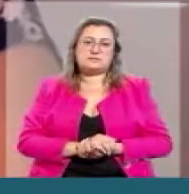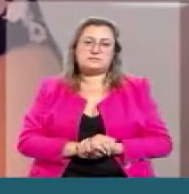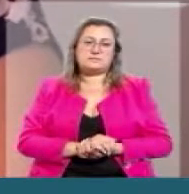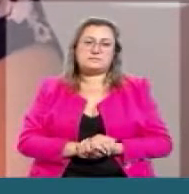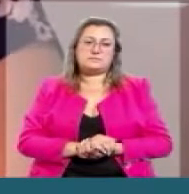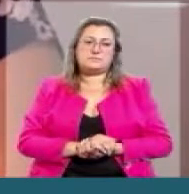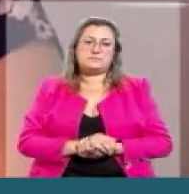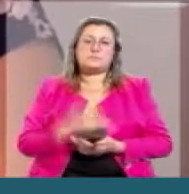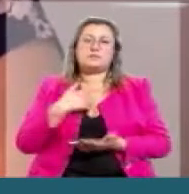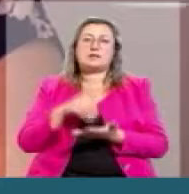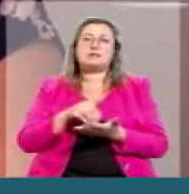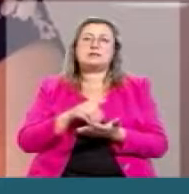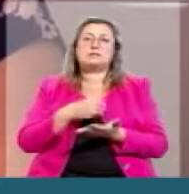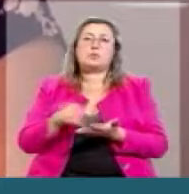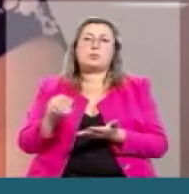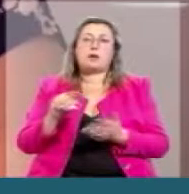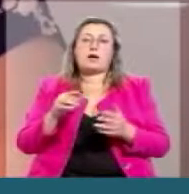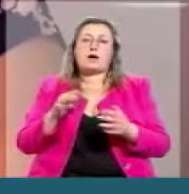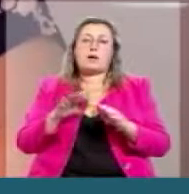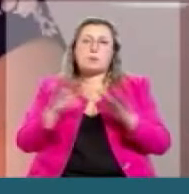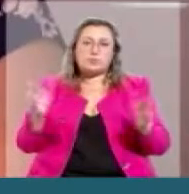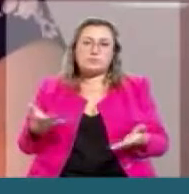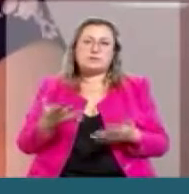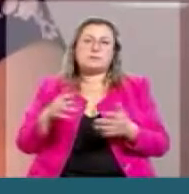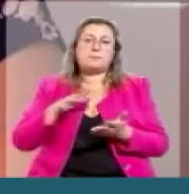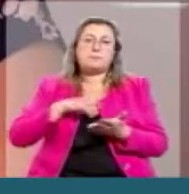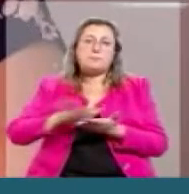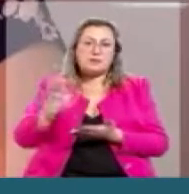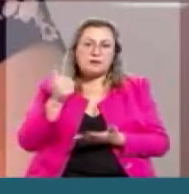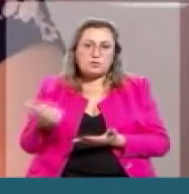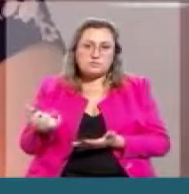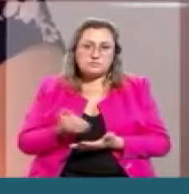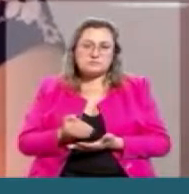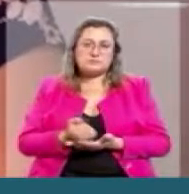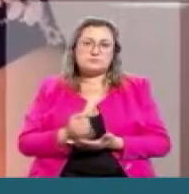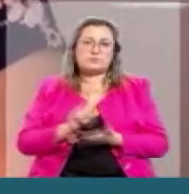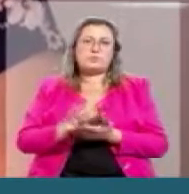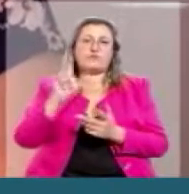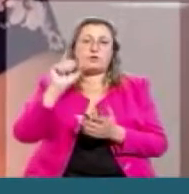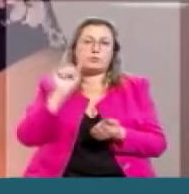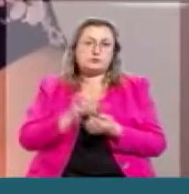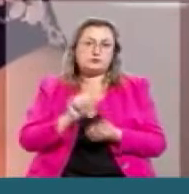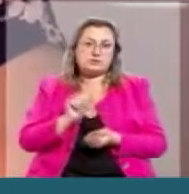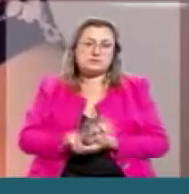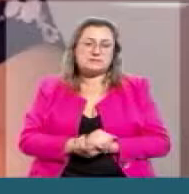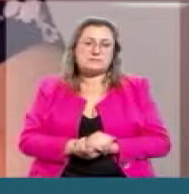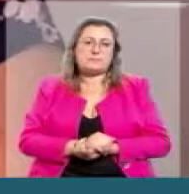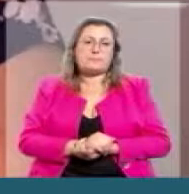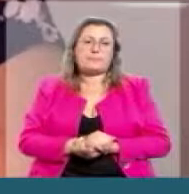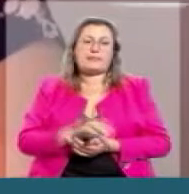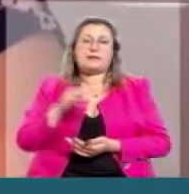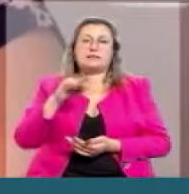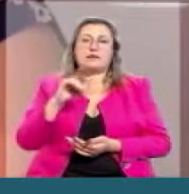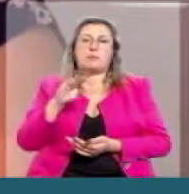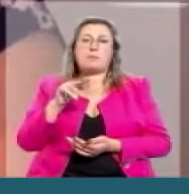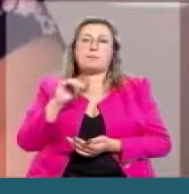Мы закупили оборудование, взяли принтер хороший, чтобы печатать фотографии, взяли